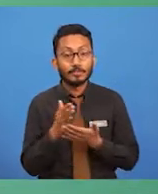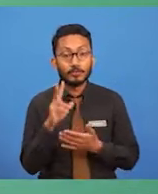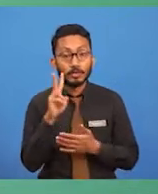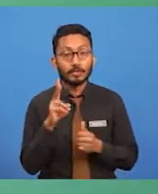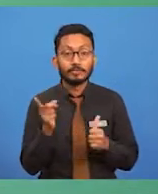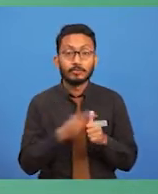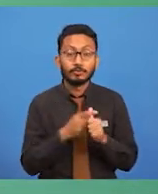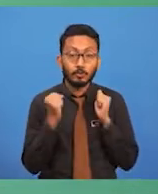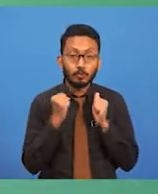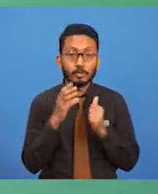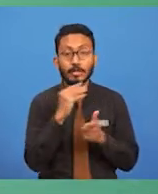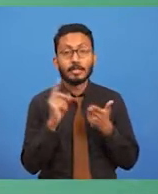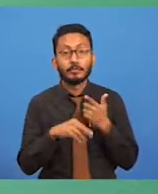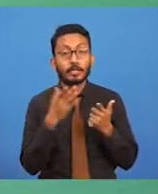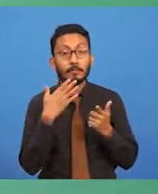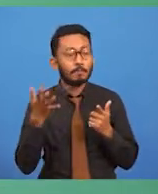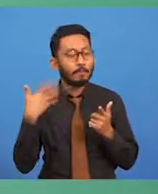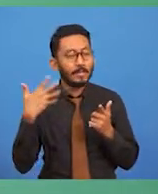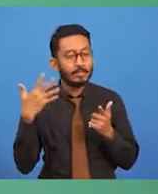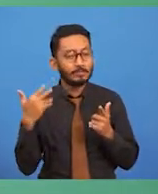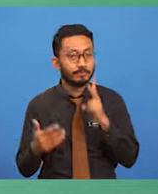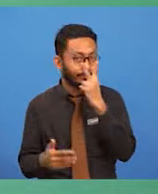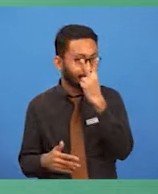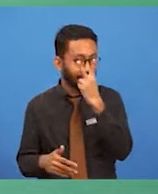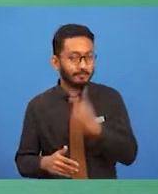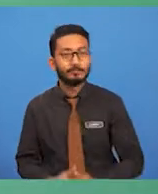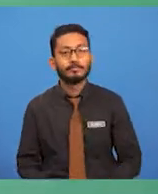warna sejuk dan warna panas.